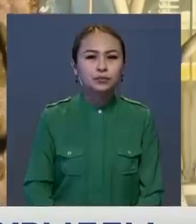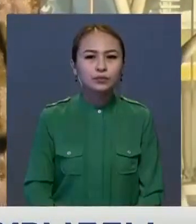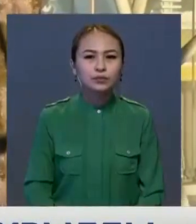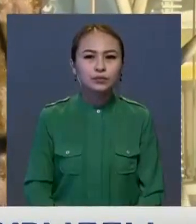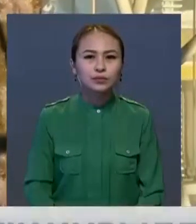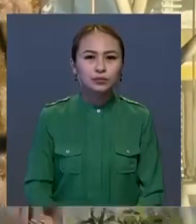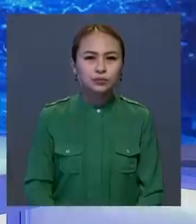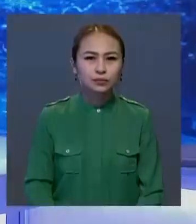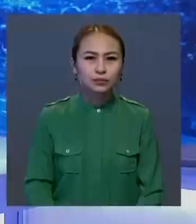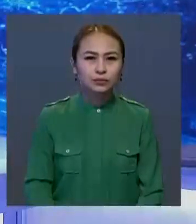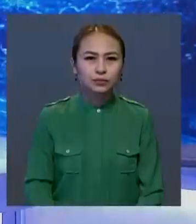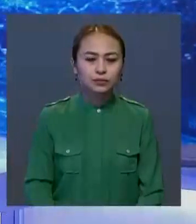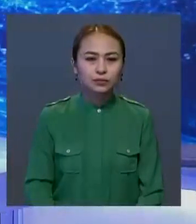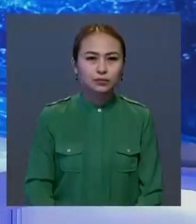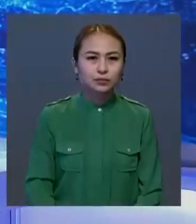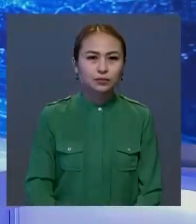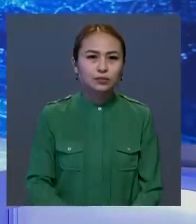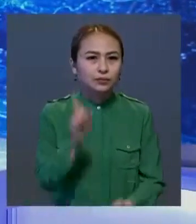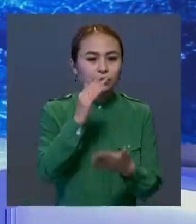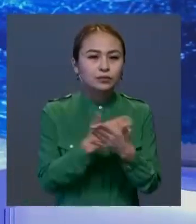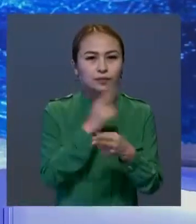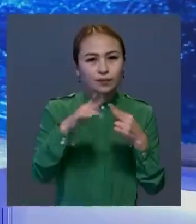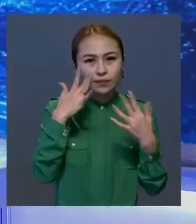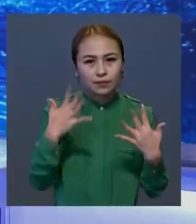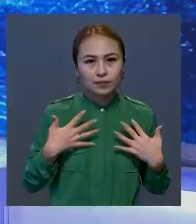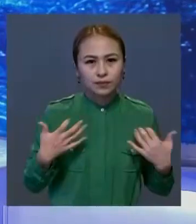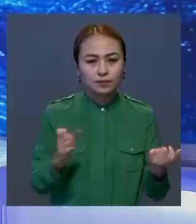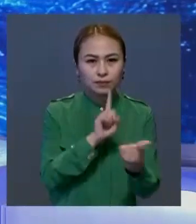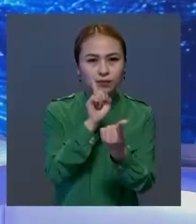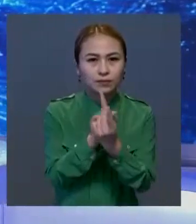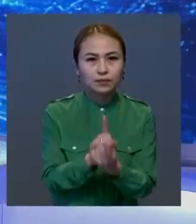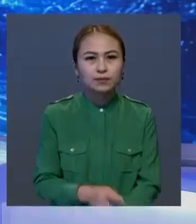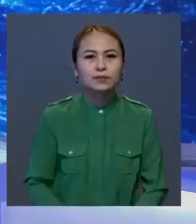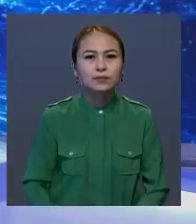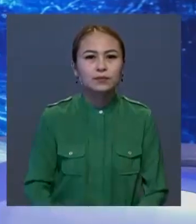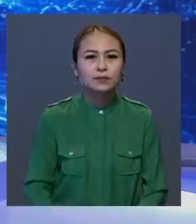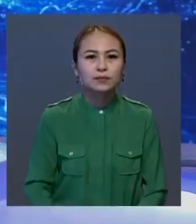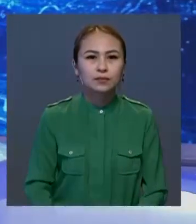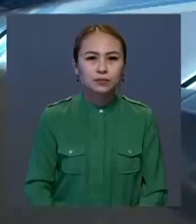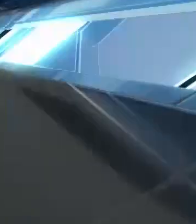Әзірге айтарымыз осы, басты ақпаратқа қосылып болсын.